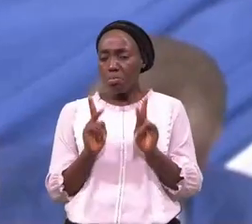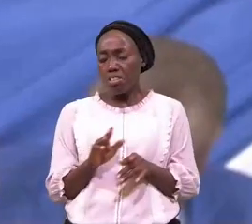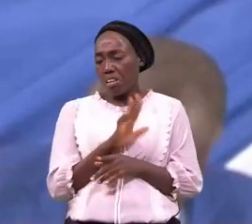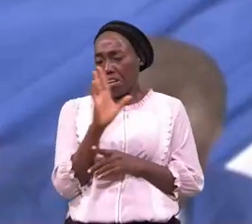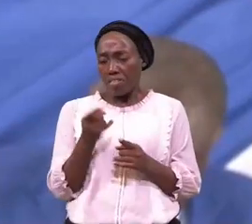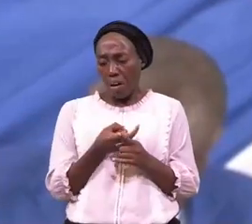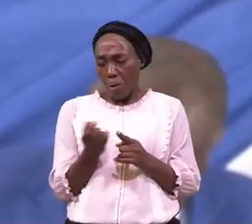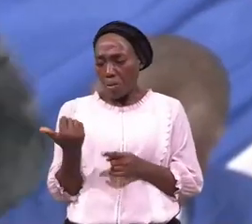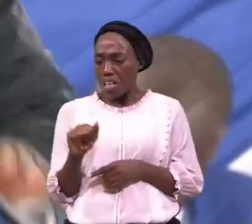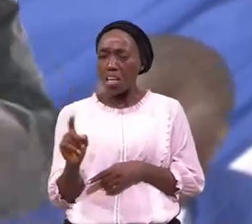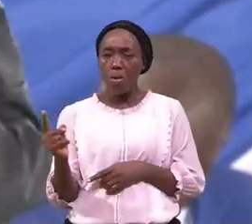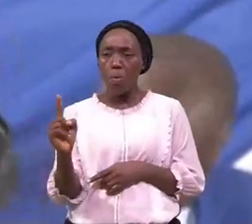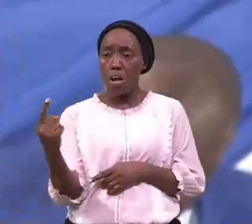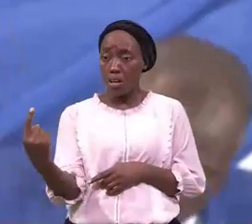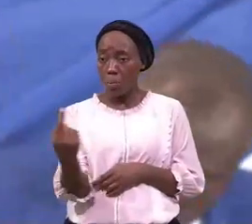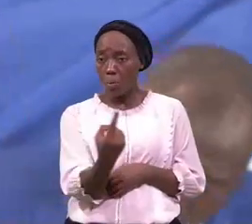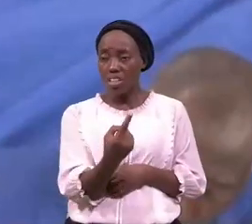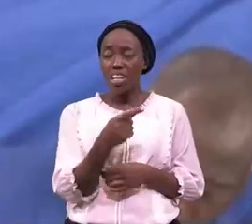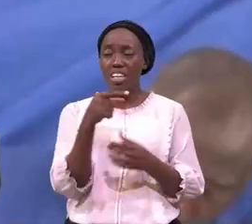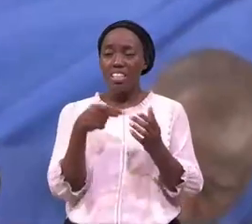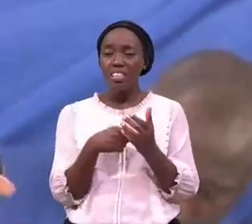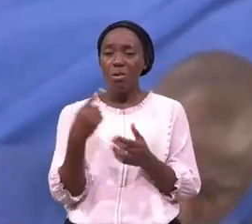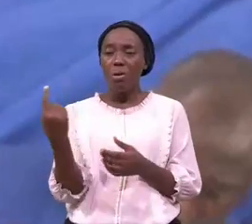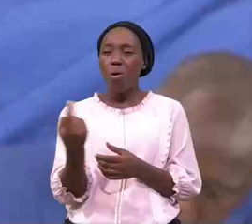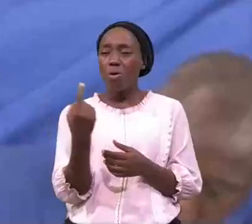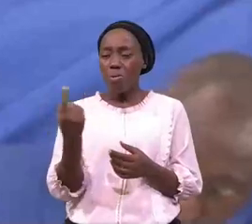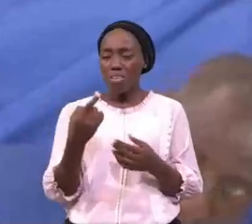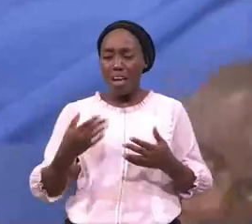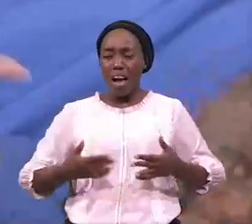Cette personne qui ne nuit jamais à personne.